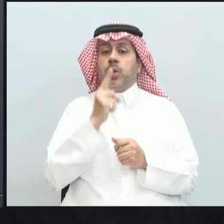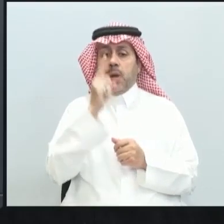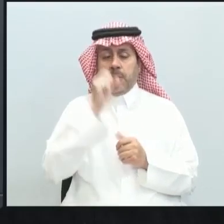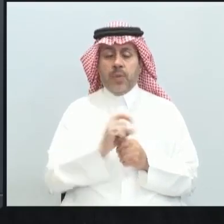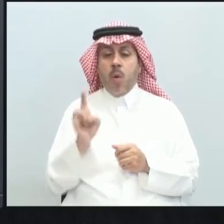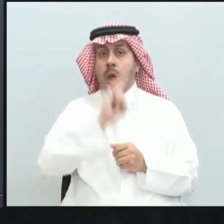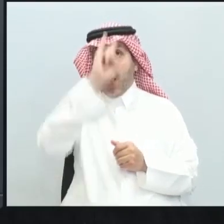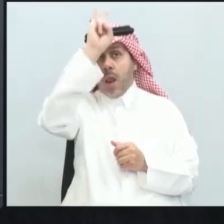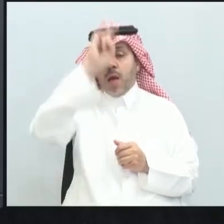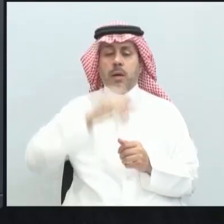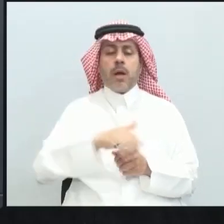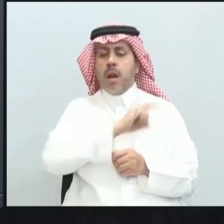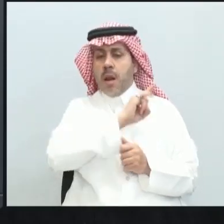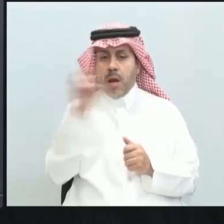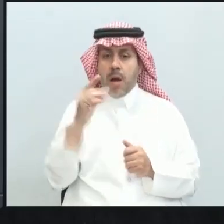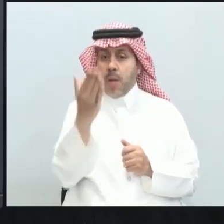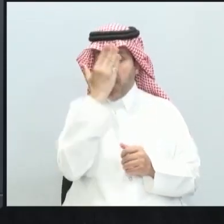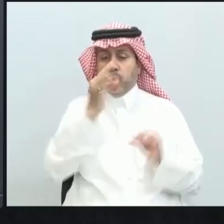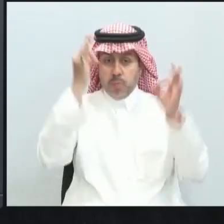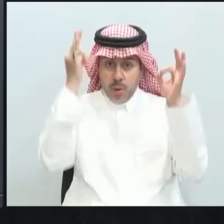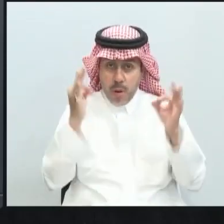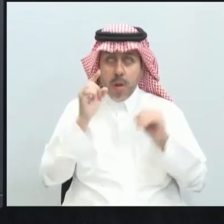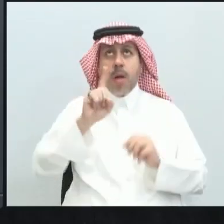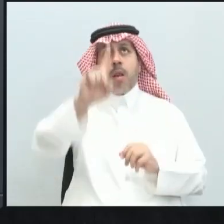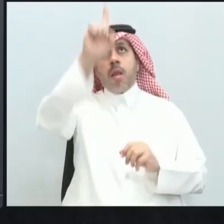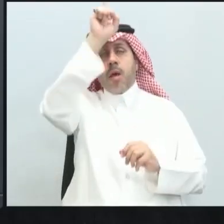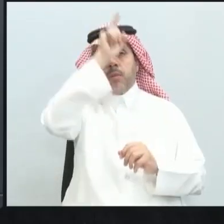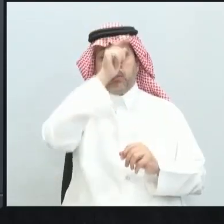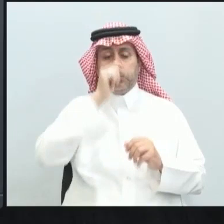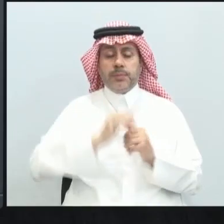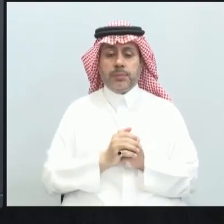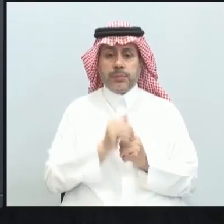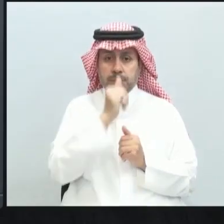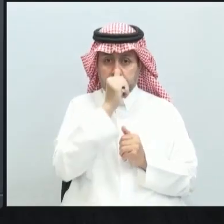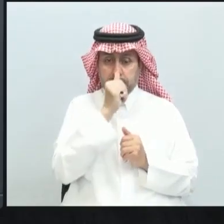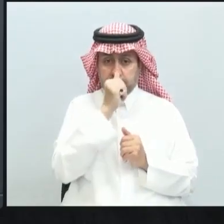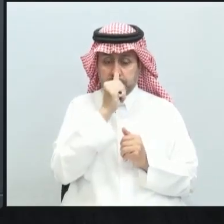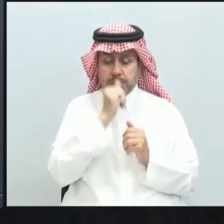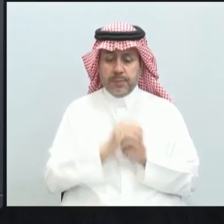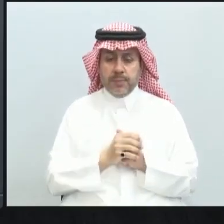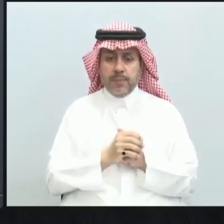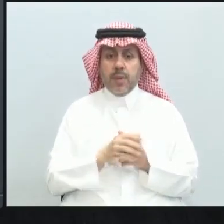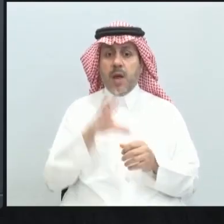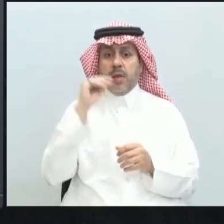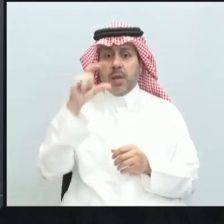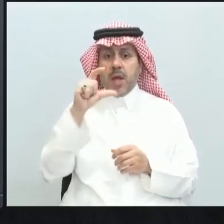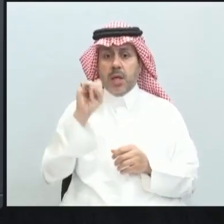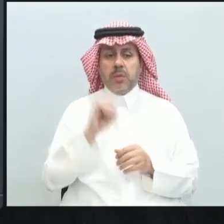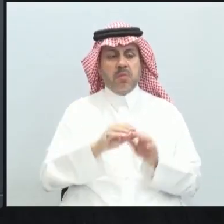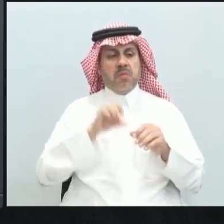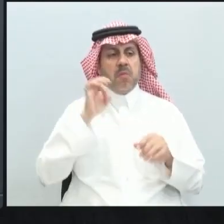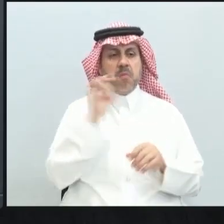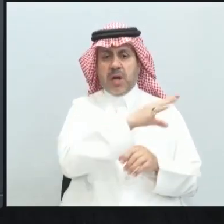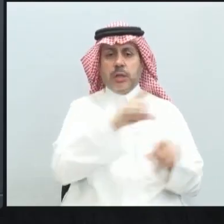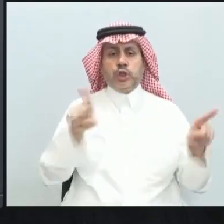اله الا الله اي لا معبود حق الا الله وفيه ايضا هدم للشرك ونفي للشرك بالله